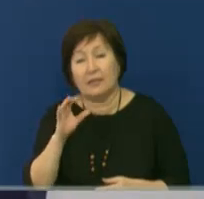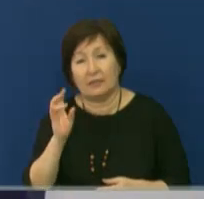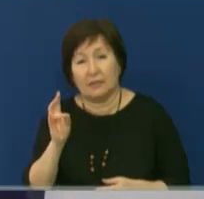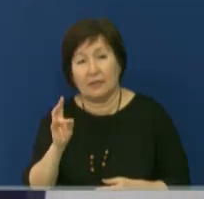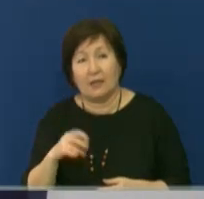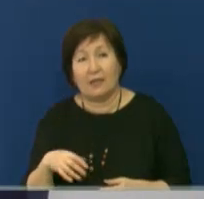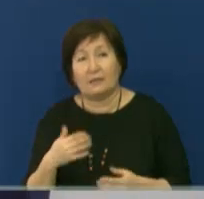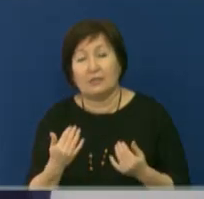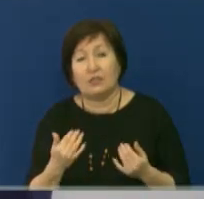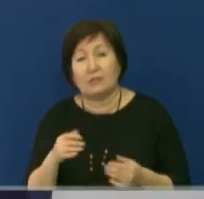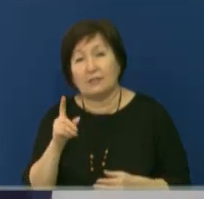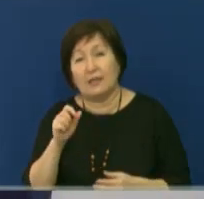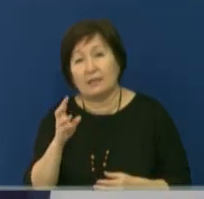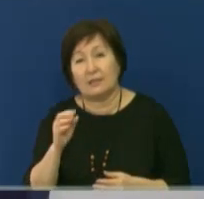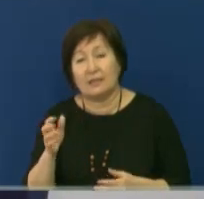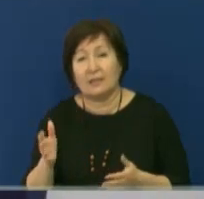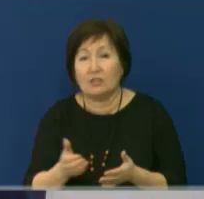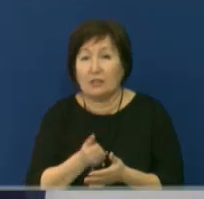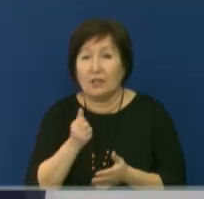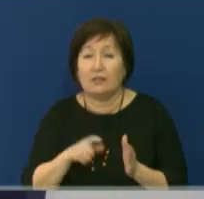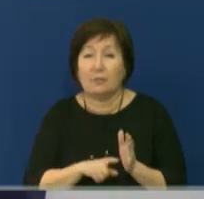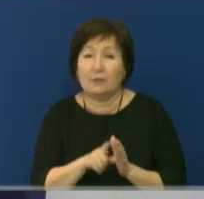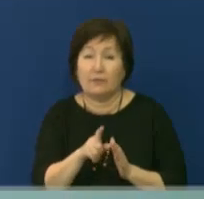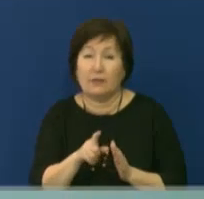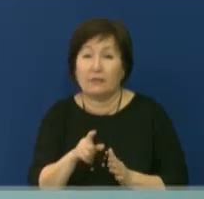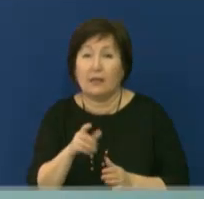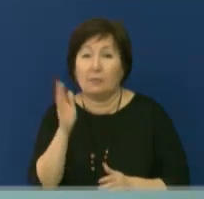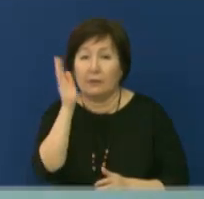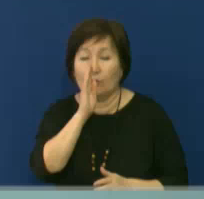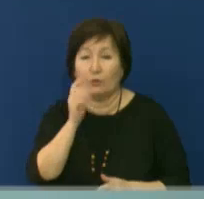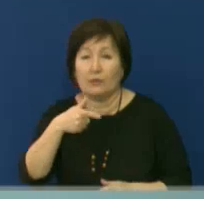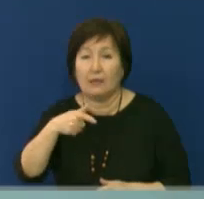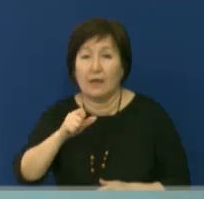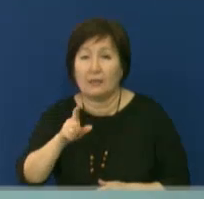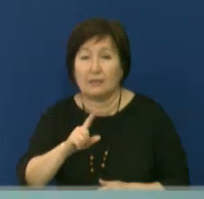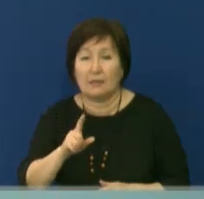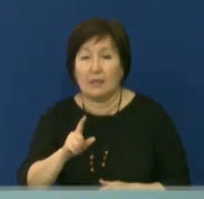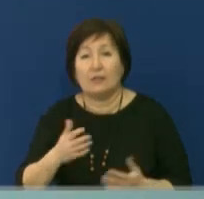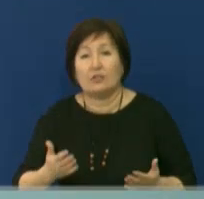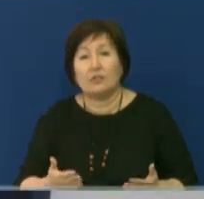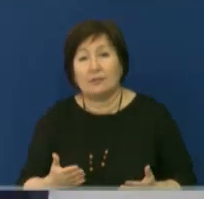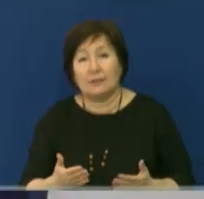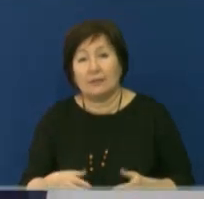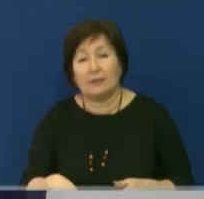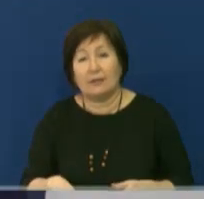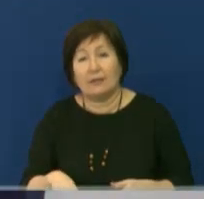жаңа аудан 80% қазір газдандырылып отырған бәрін естіп біліп отыр, құлақтан отыр азаматтар. Қазір келісім